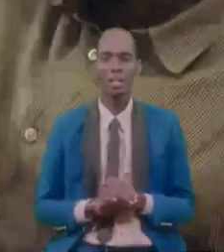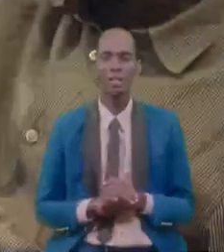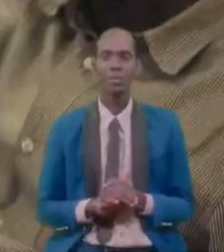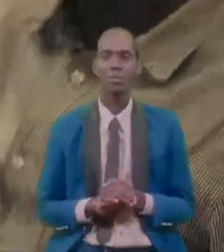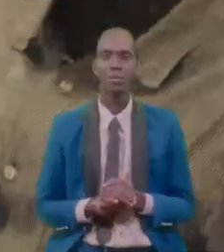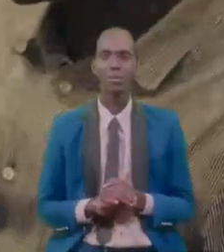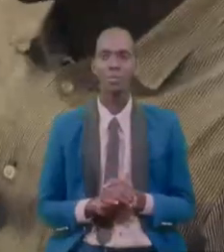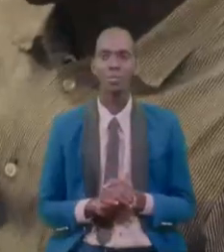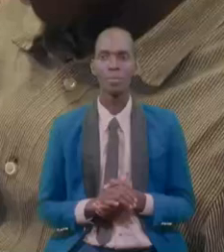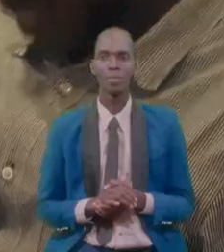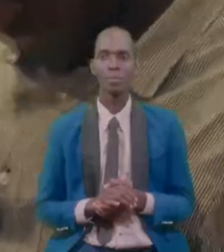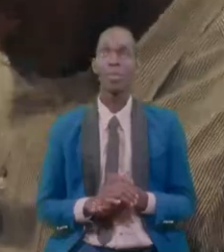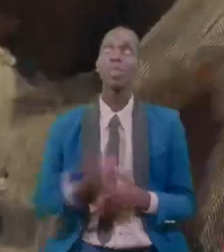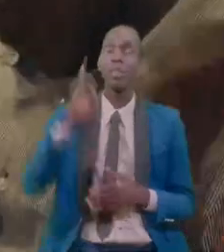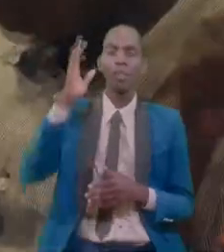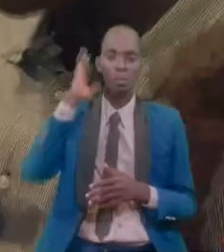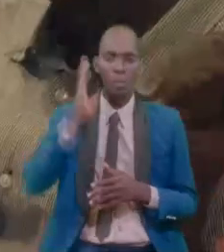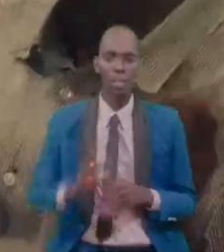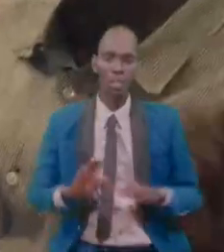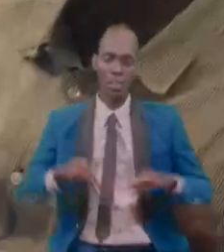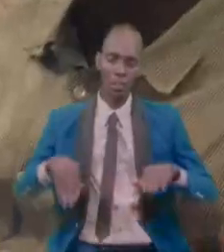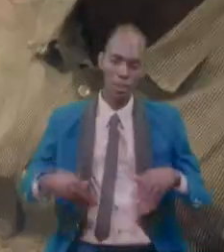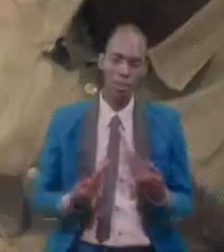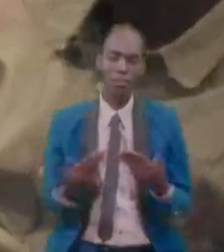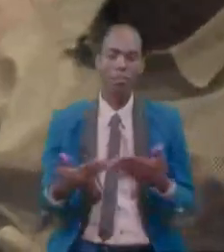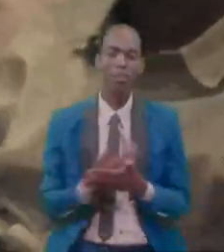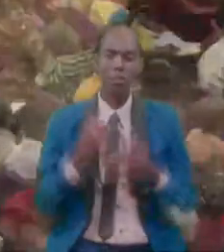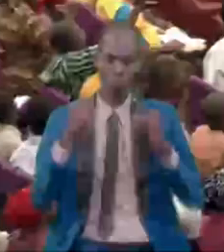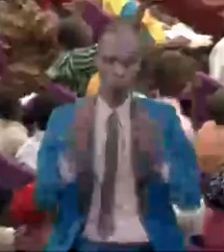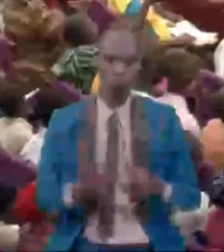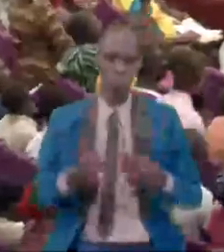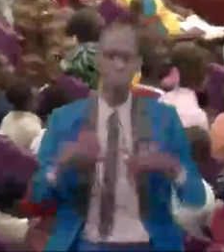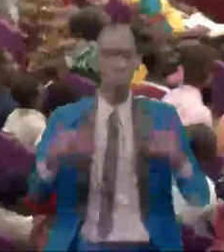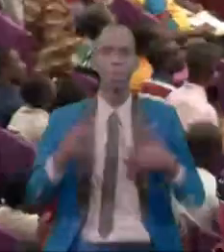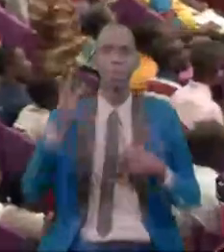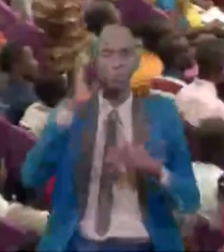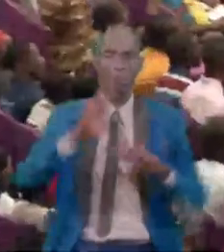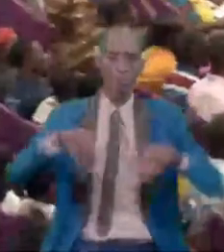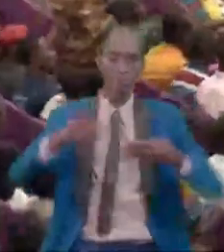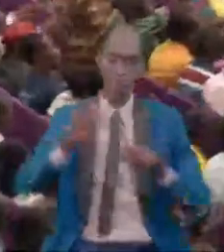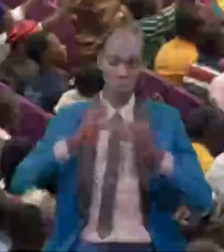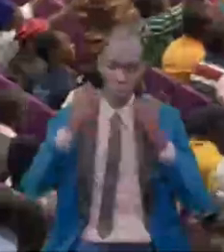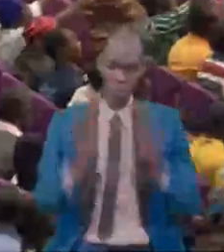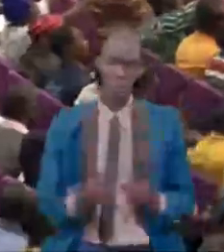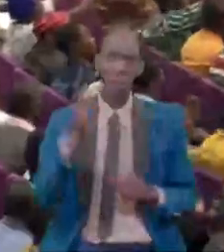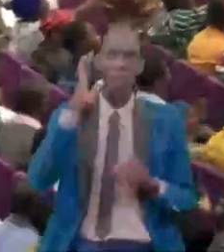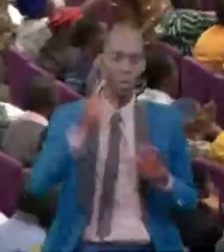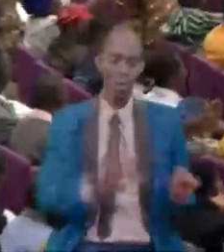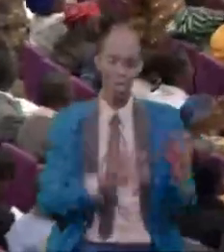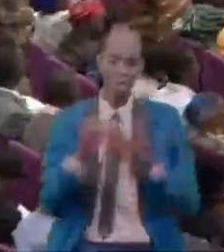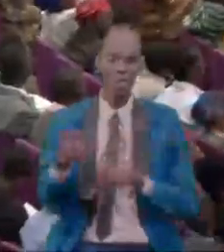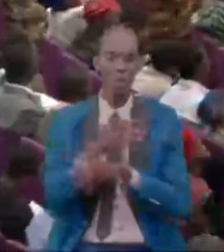Jésus-Christ. Il va vous rajeunir, il va vous fortifier, il va vous